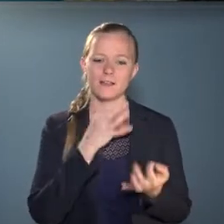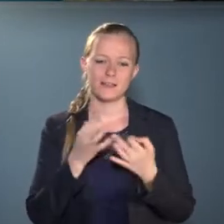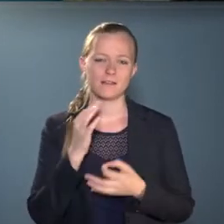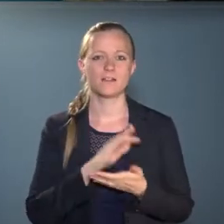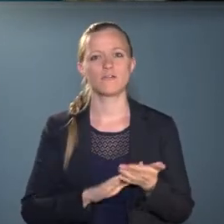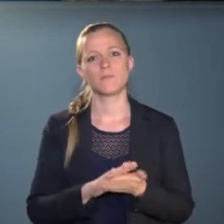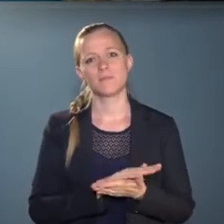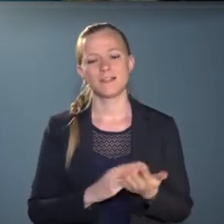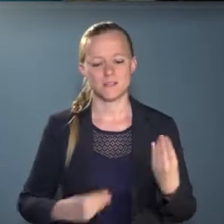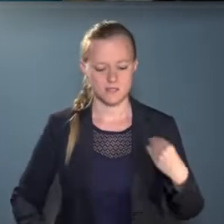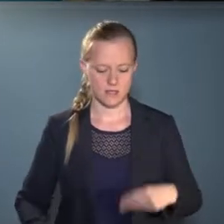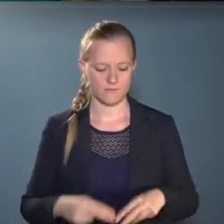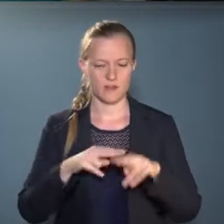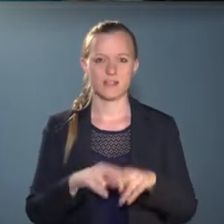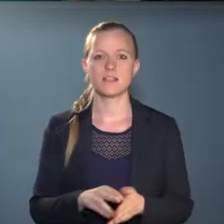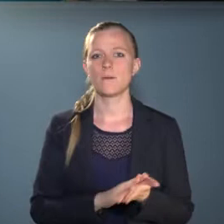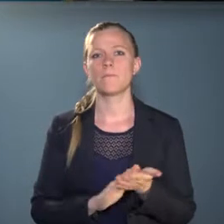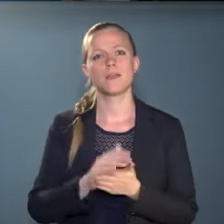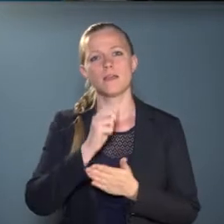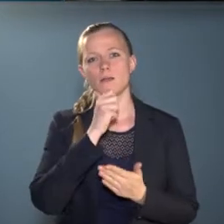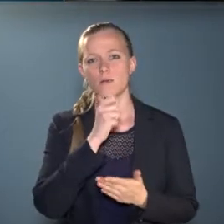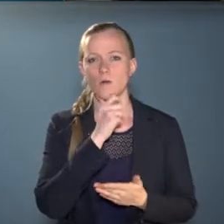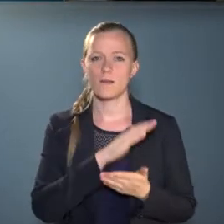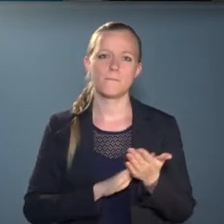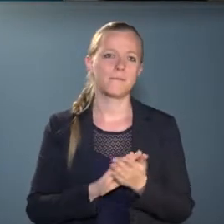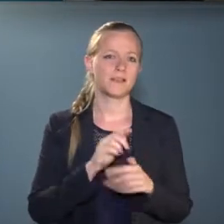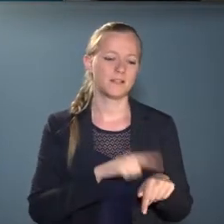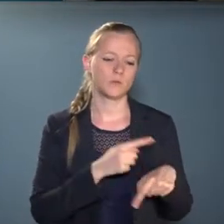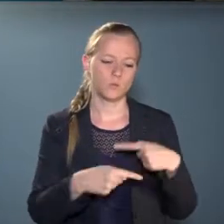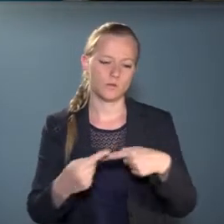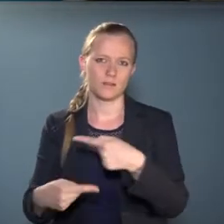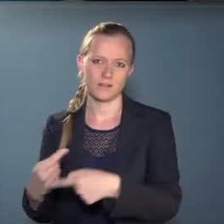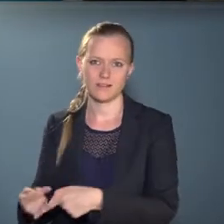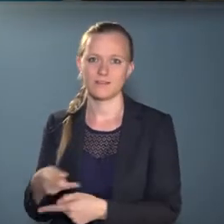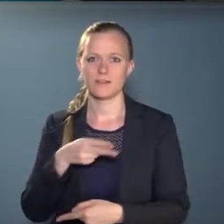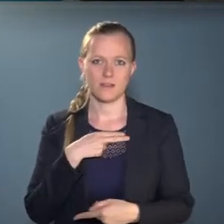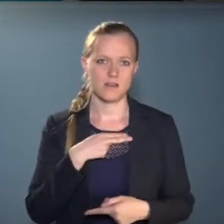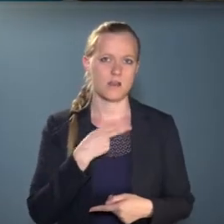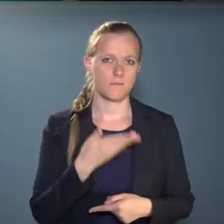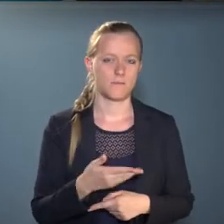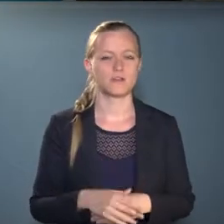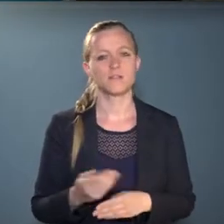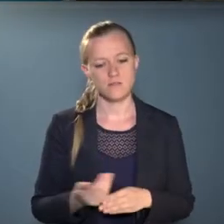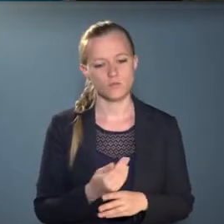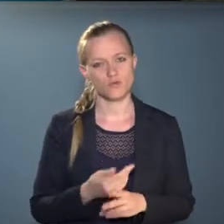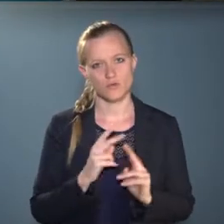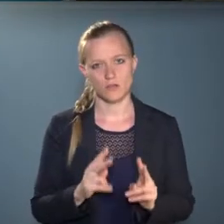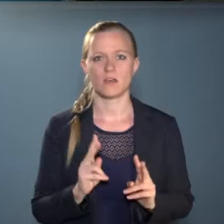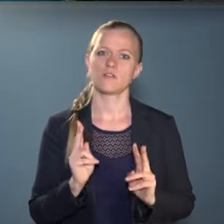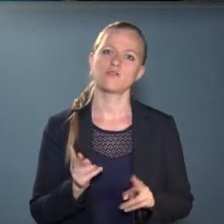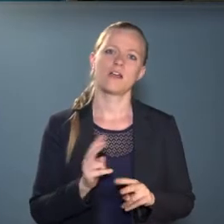milyen szervrendszernek, milyen korban, milyen időnként érdemes és szükséges az